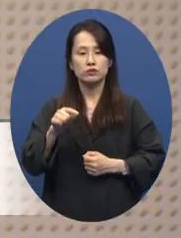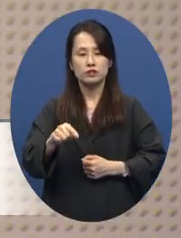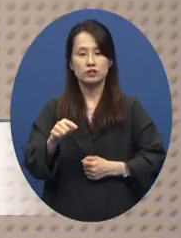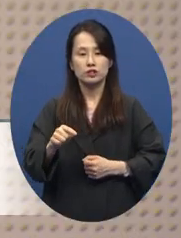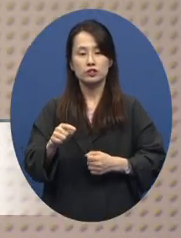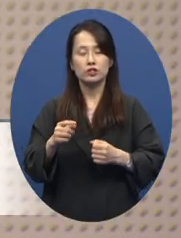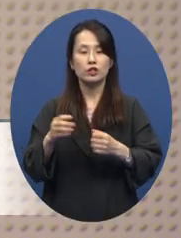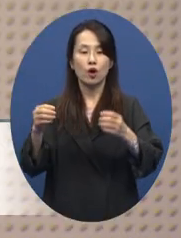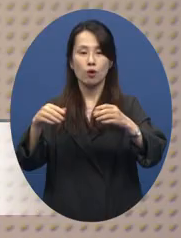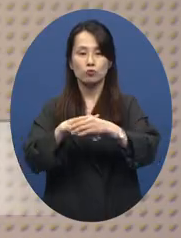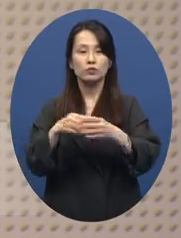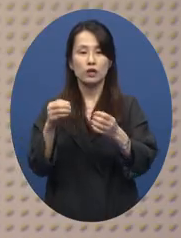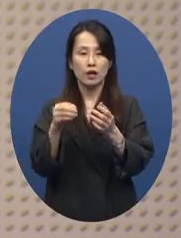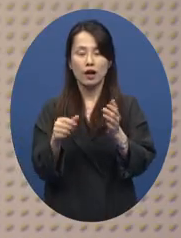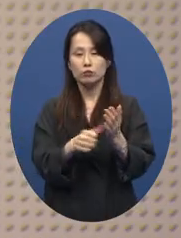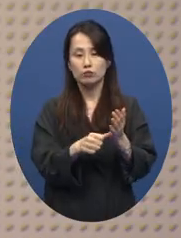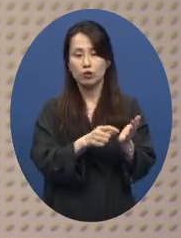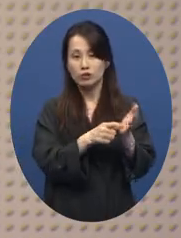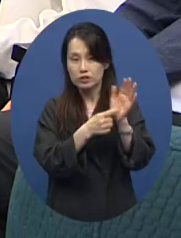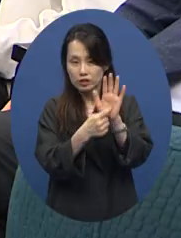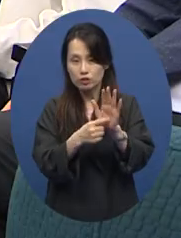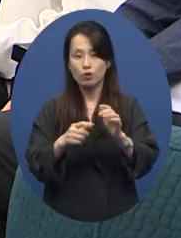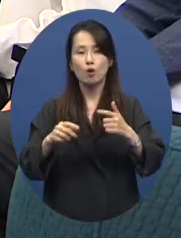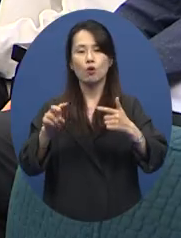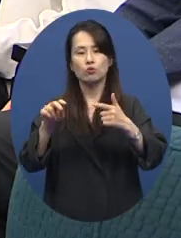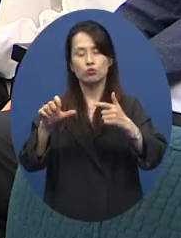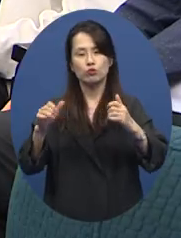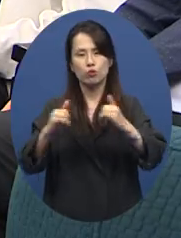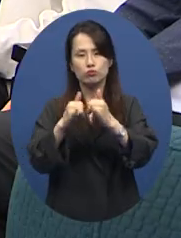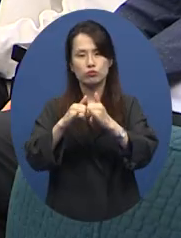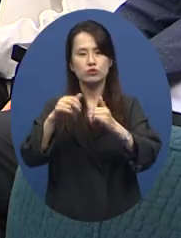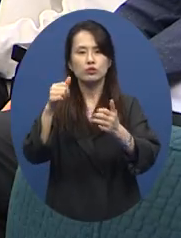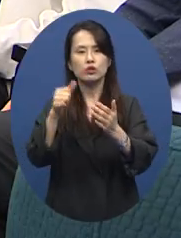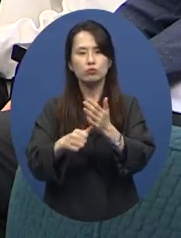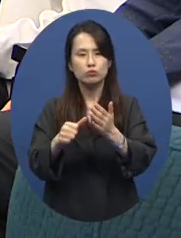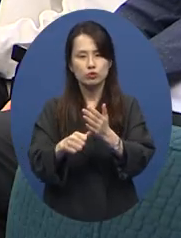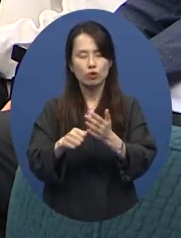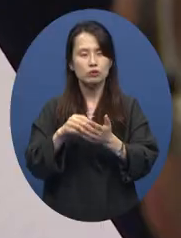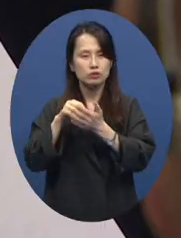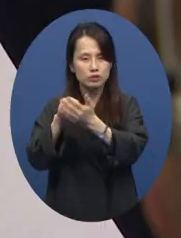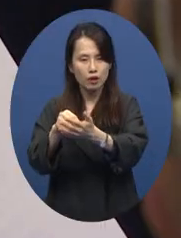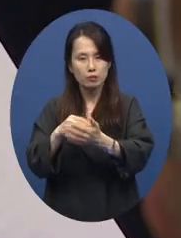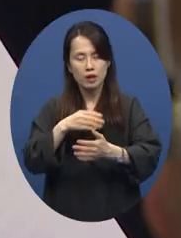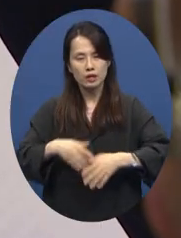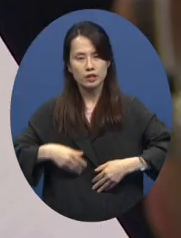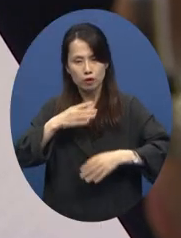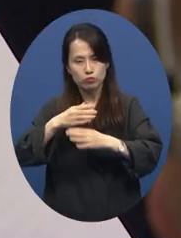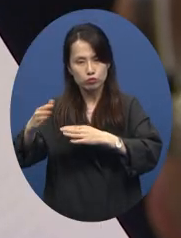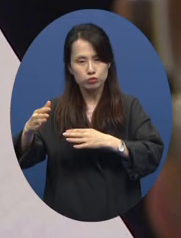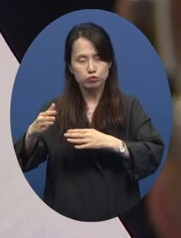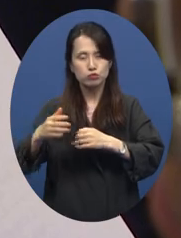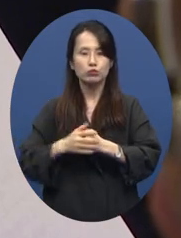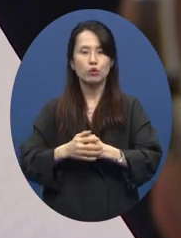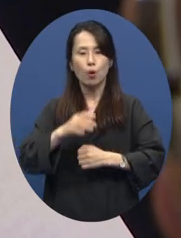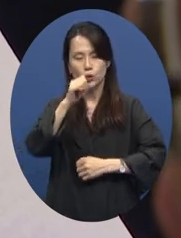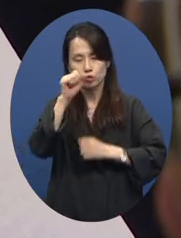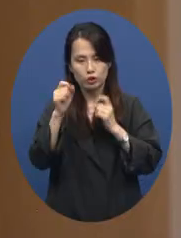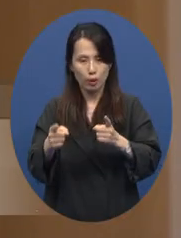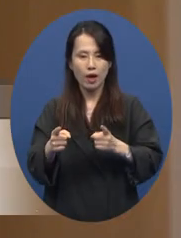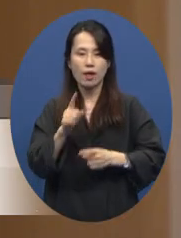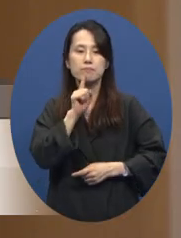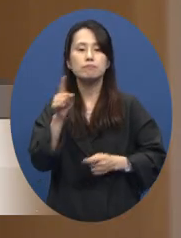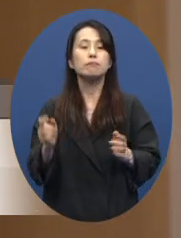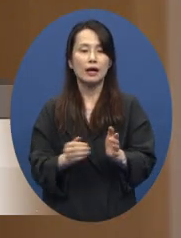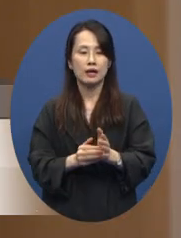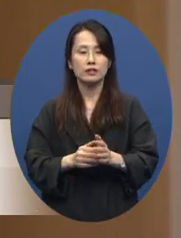소개하며 6.25 상흔을 세계유산으로 등재하는 것은 남북 문제 해결의 새로운 계기가 될 것이라고 주장했습니다.